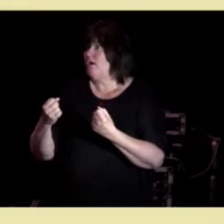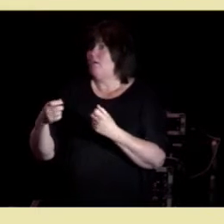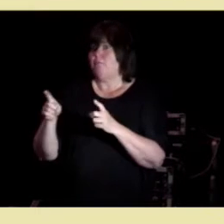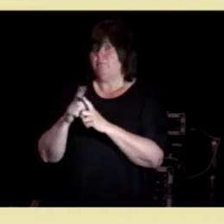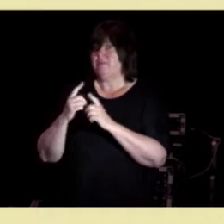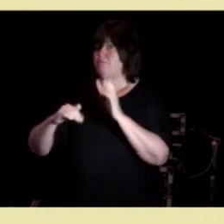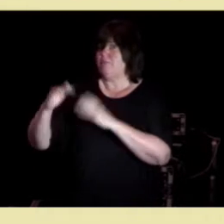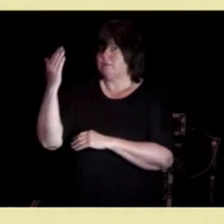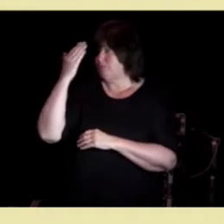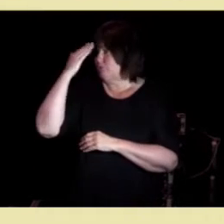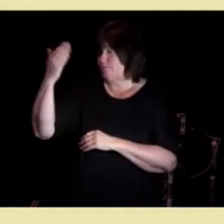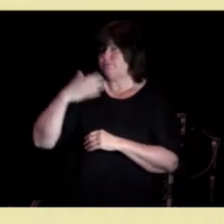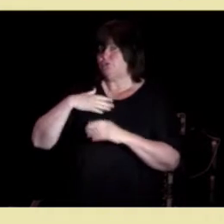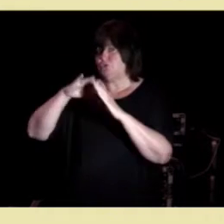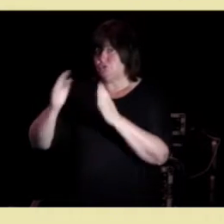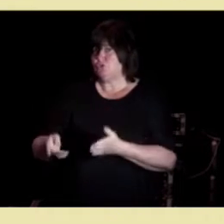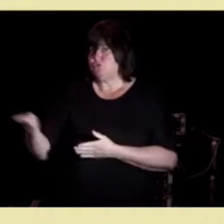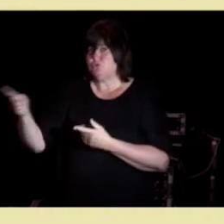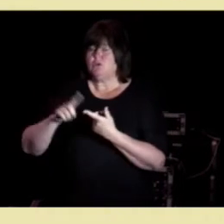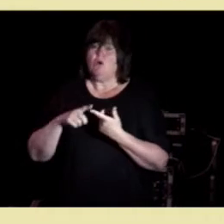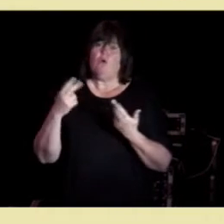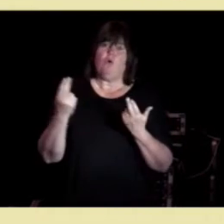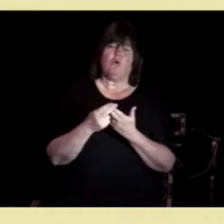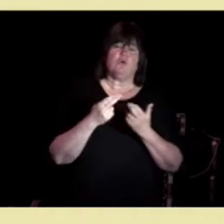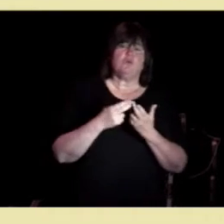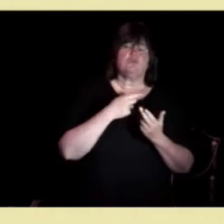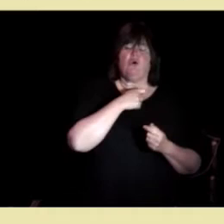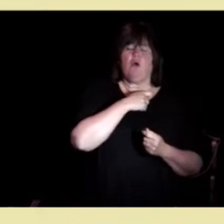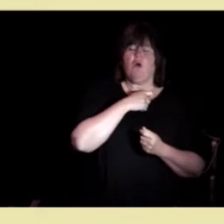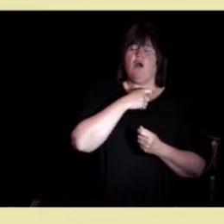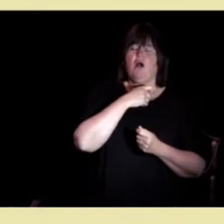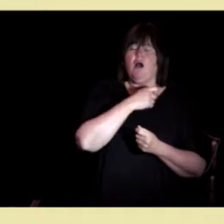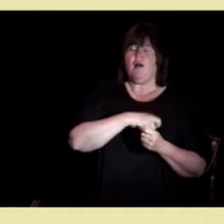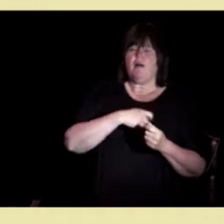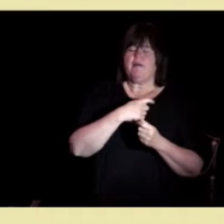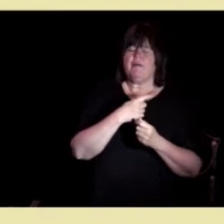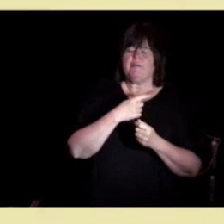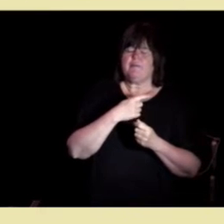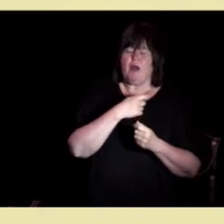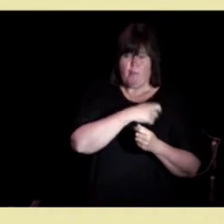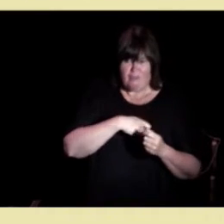Og hun er redaktør av JAMA-nettverket Less is More.